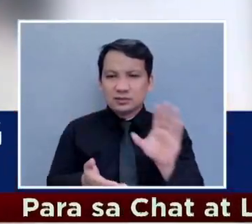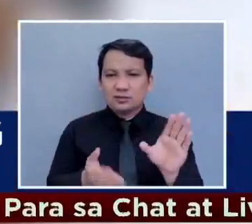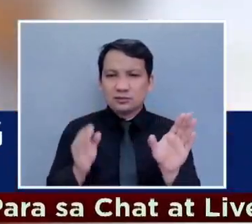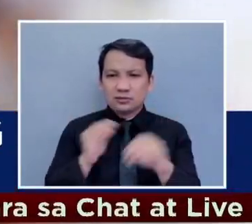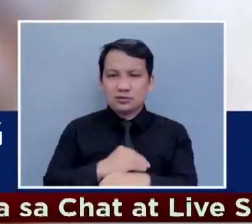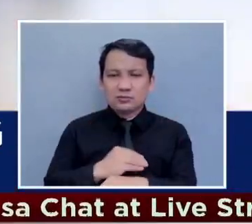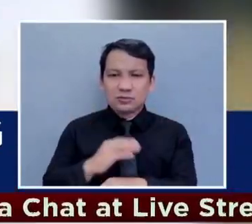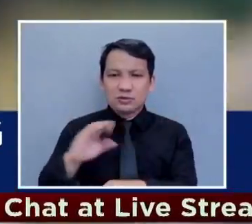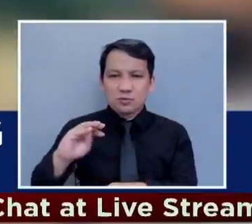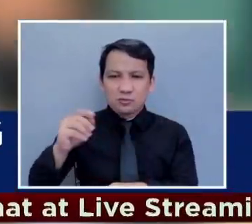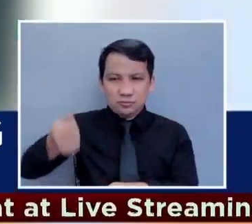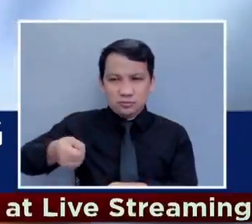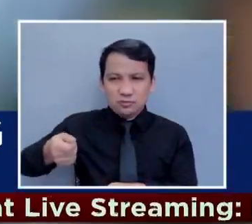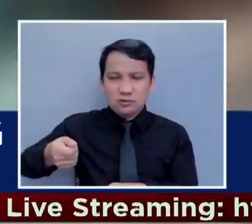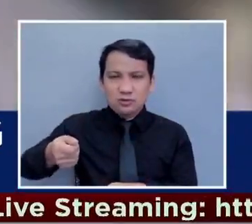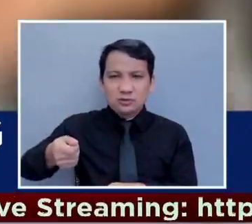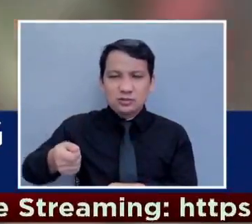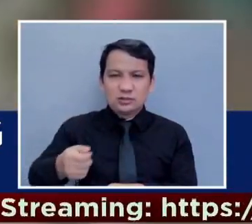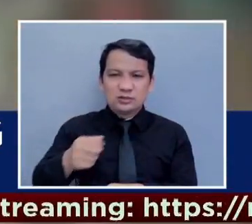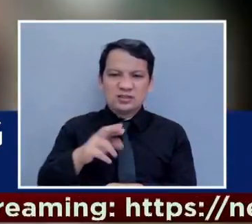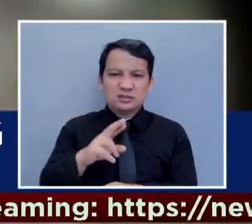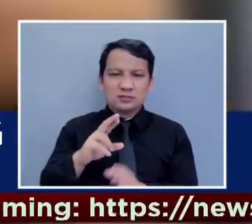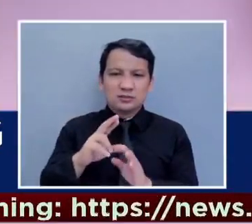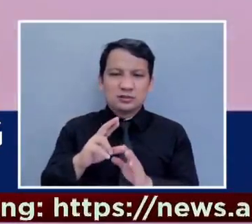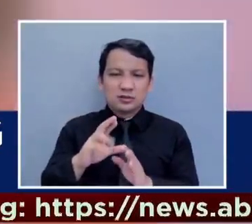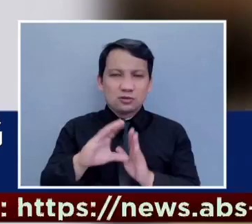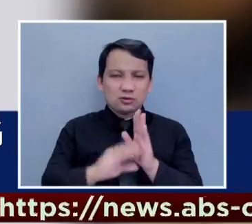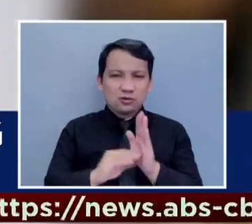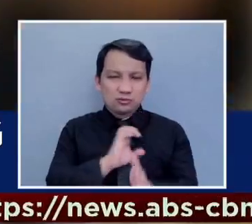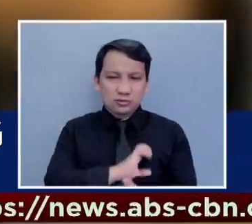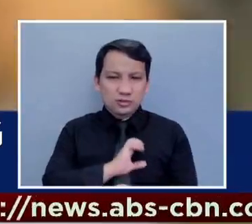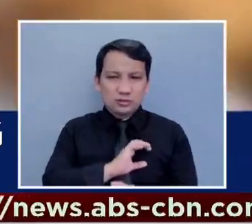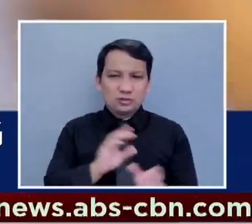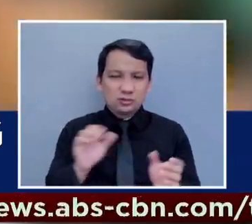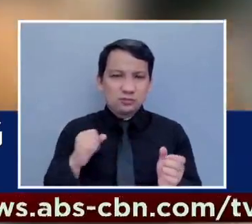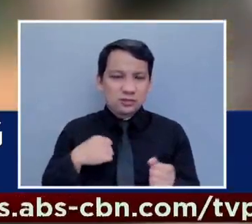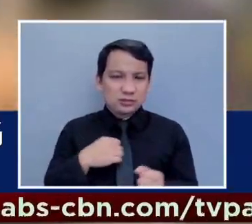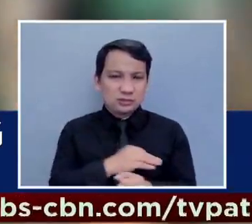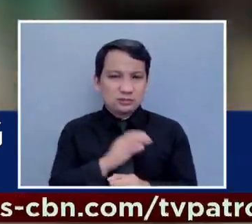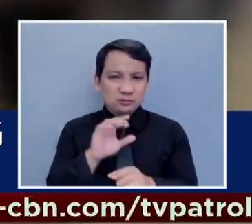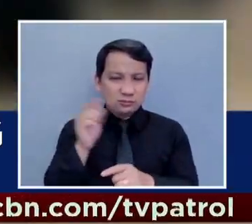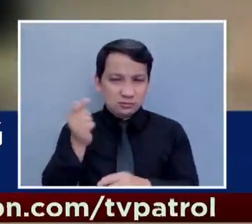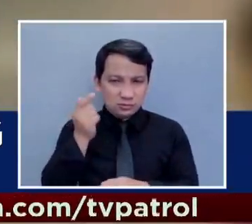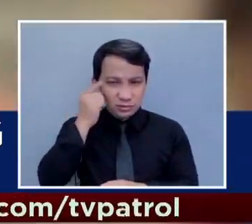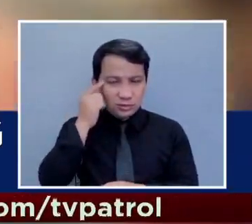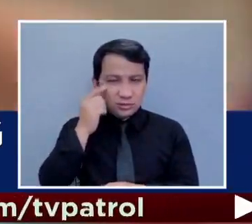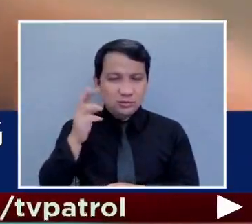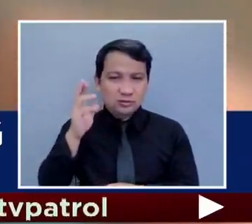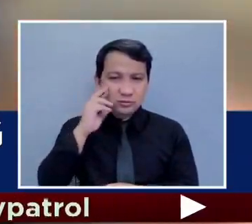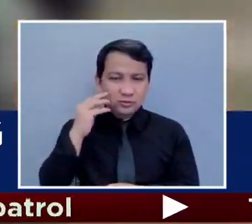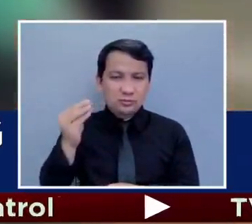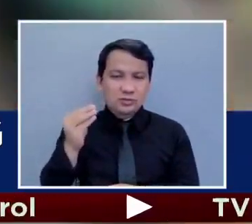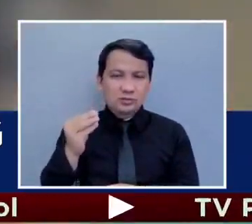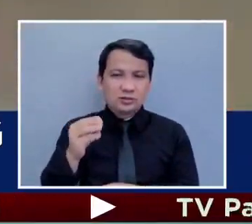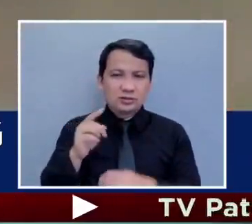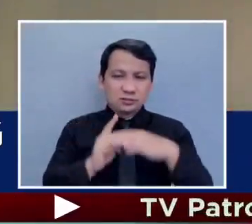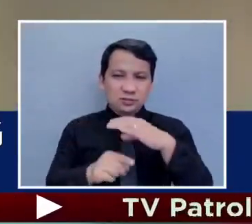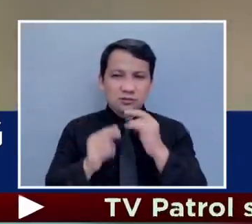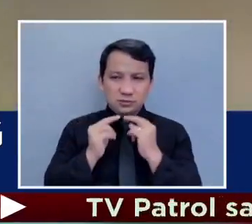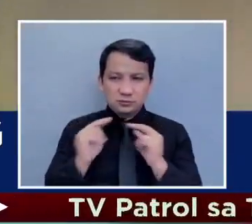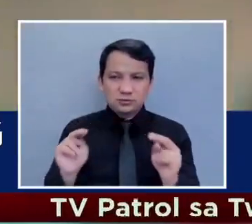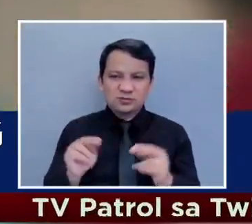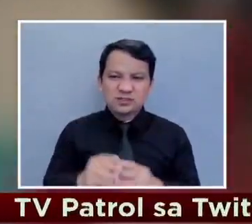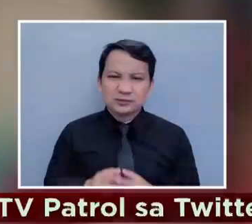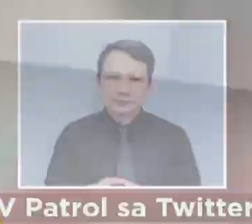of the Ombudsman ng paglabag sa Code of Ethics ng mga empleyado ng gobyerno. Robert Mano, ABS-CBN News. Hindi mo na kailangang